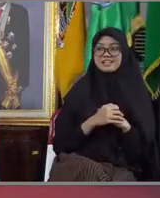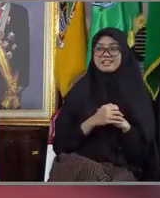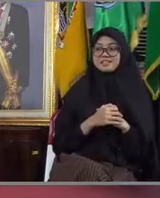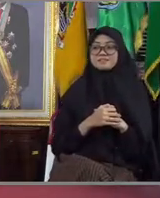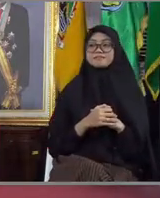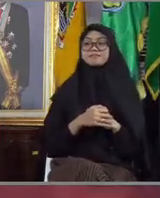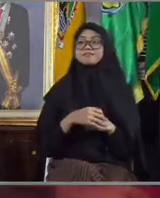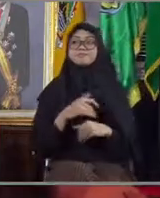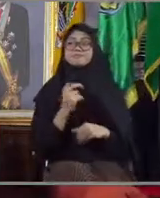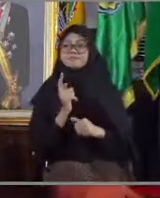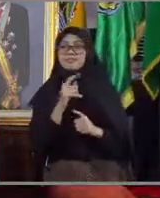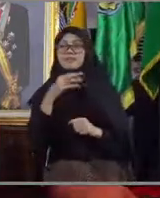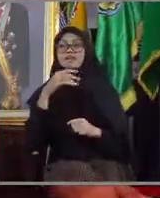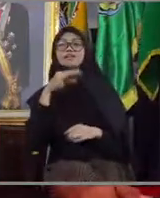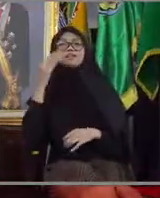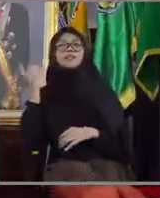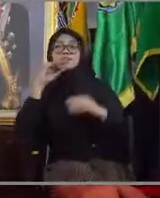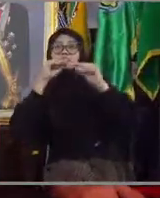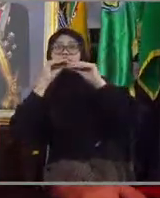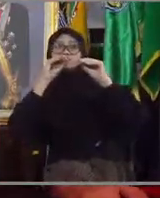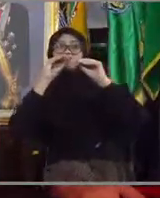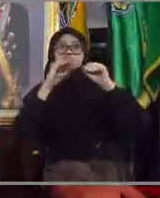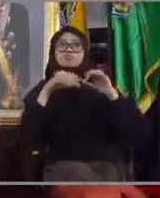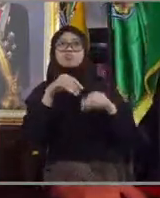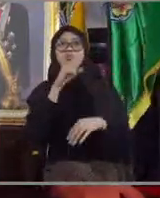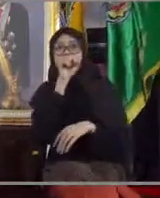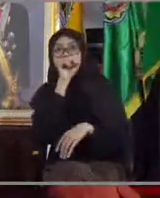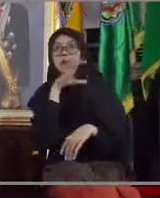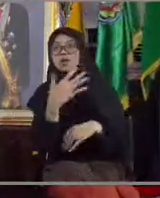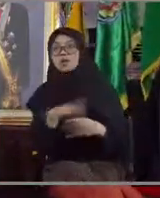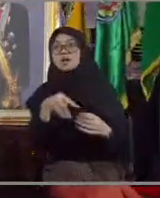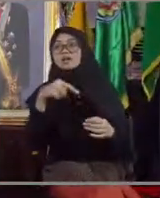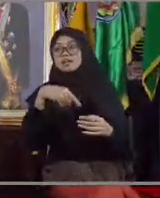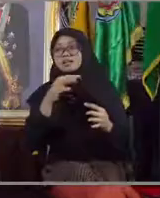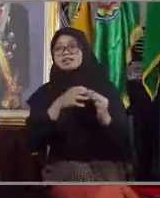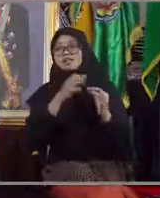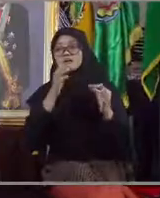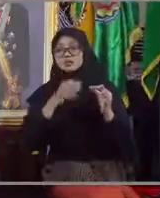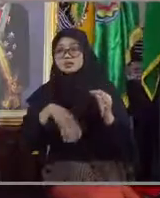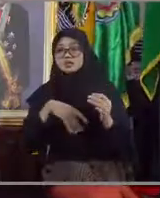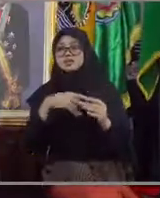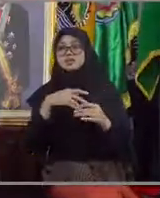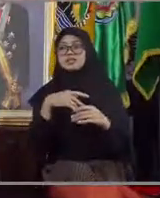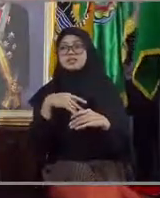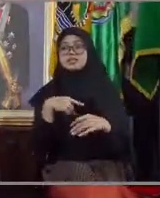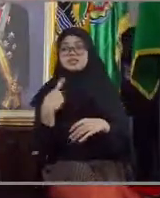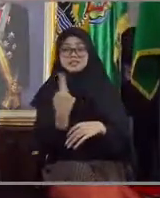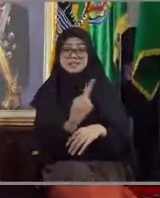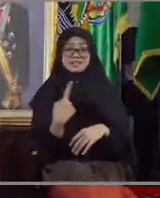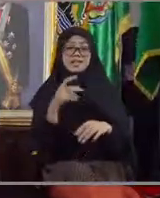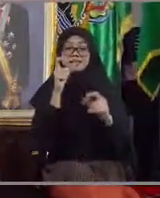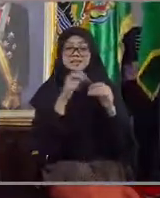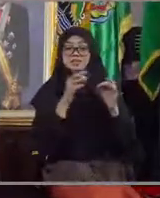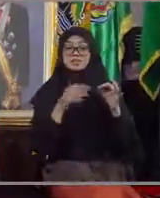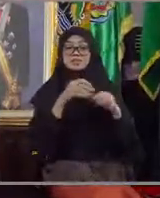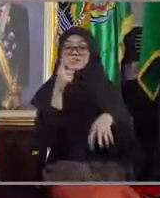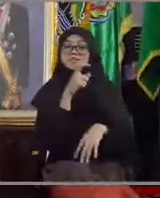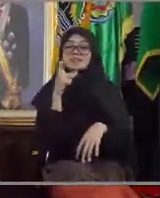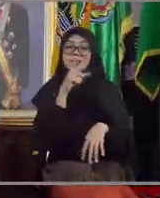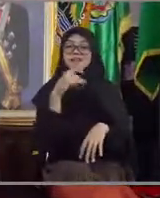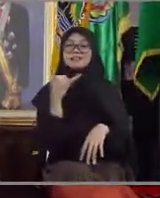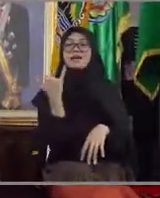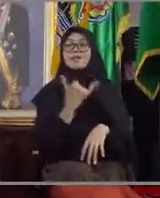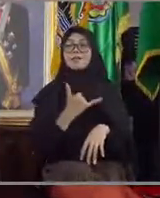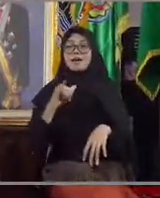ukuran-ukuran yang tadi disampaikan. Tapi... inilah solusi yang memang mesti kita carikan bersama, gitu. Ya. Gitu. Gitu